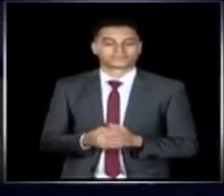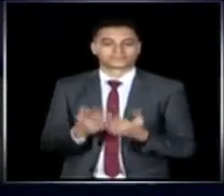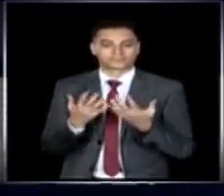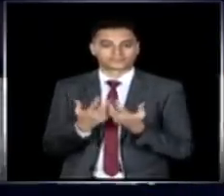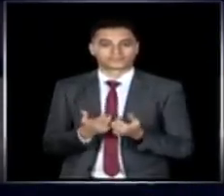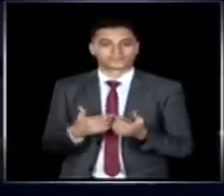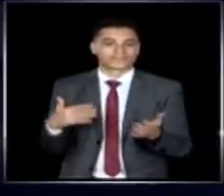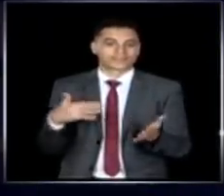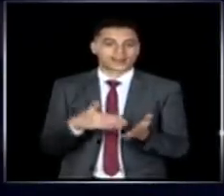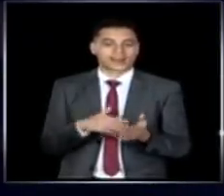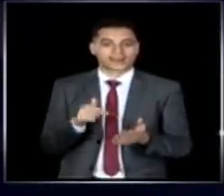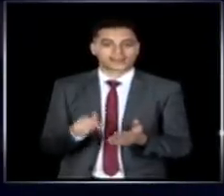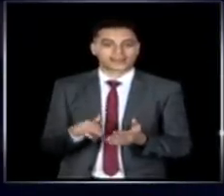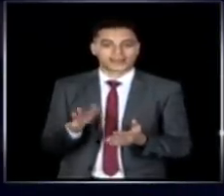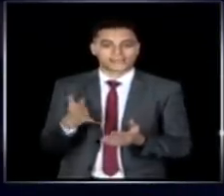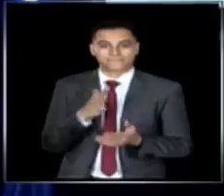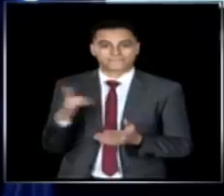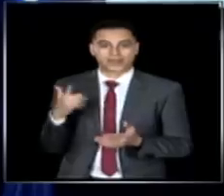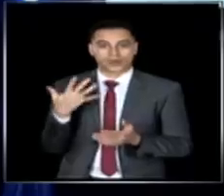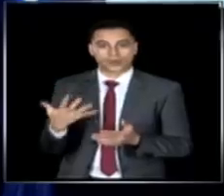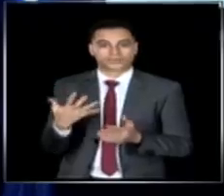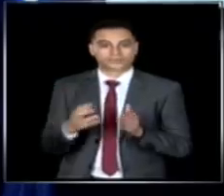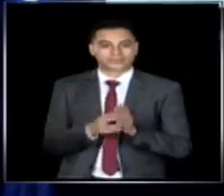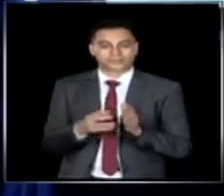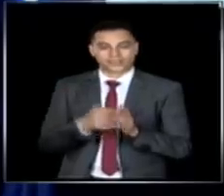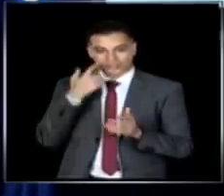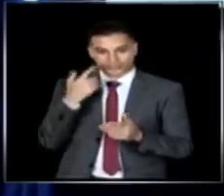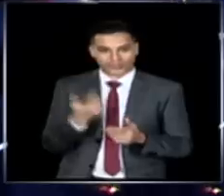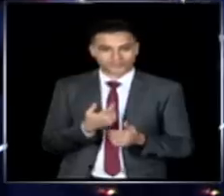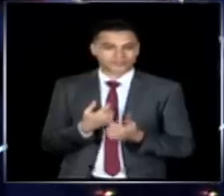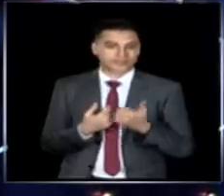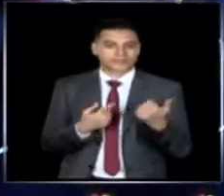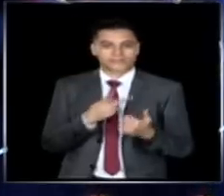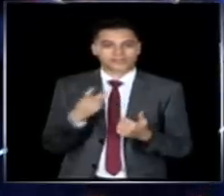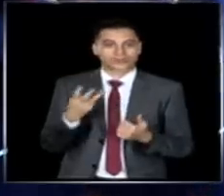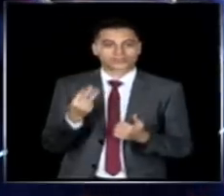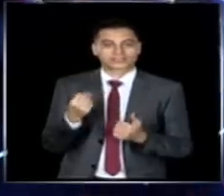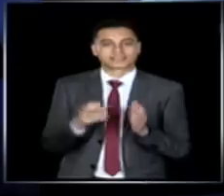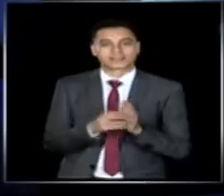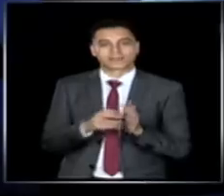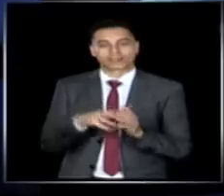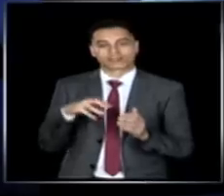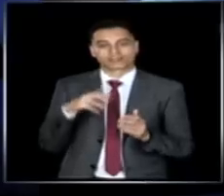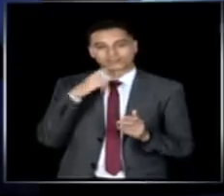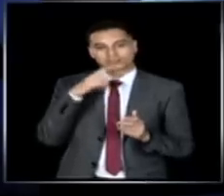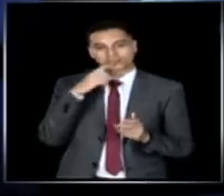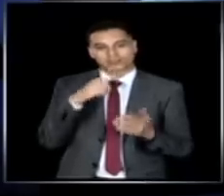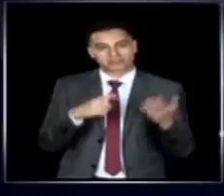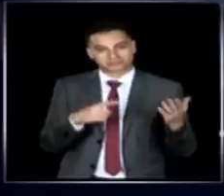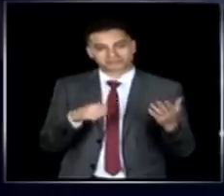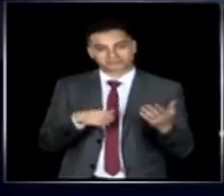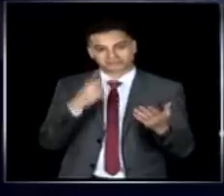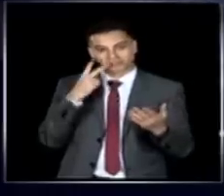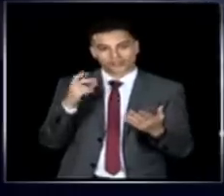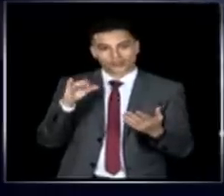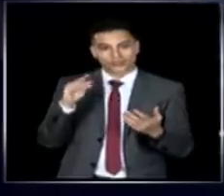النتيجة في نهاية الفقرة 105 جامعة عين شمس، 230 جامعة إسكندرية.